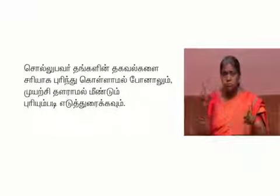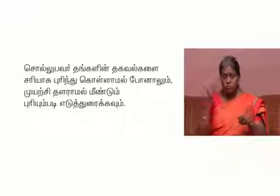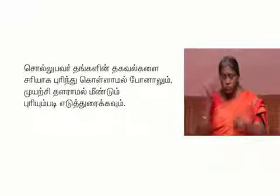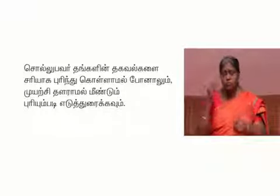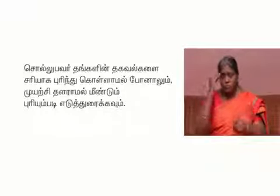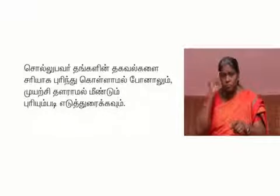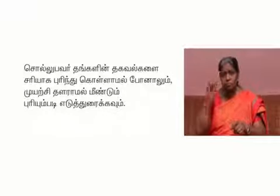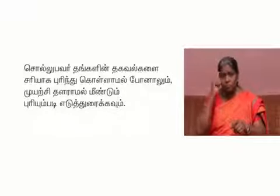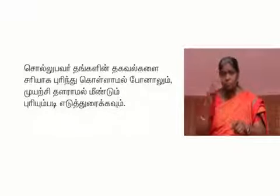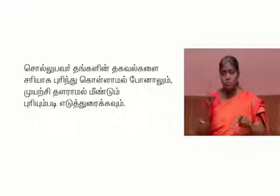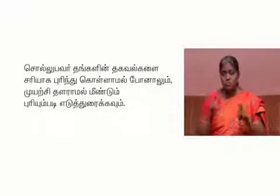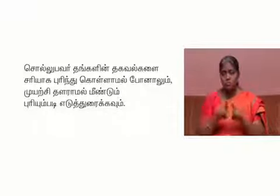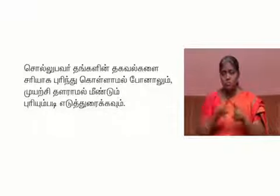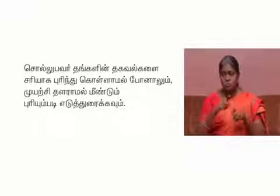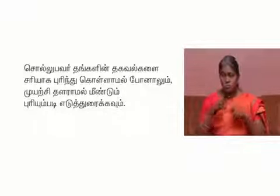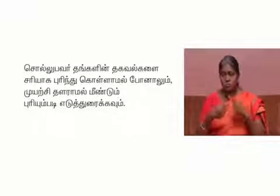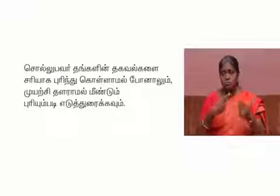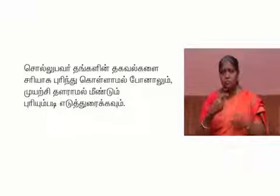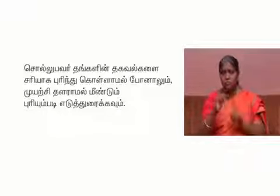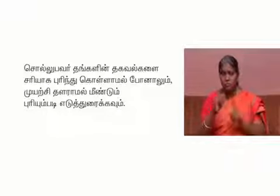புரியும்படி எடுத்துரைக்கவும்.